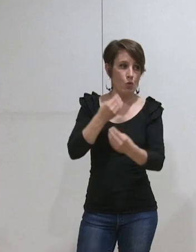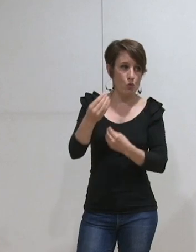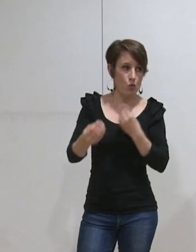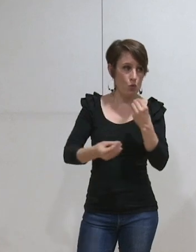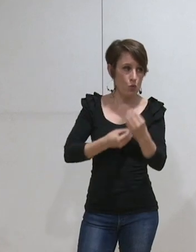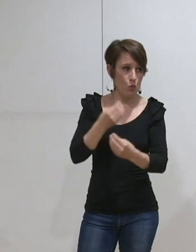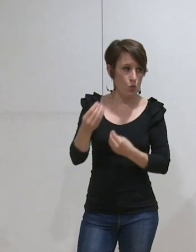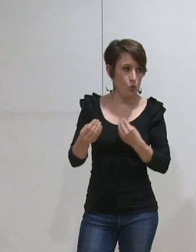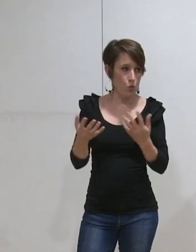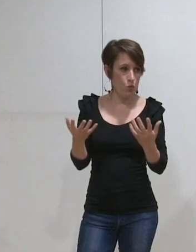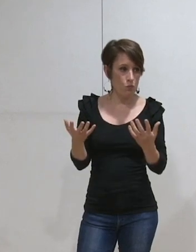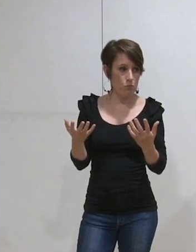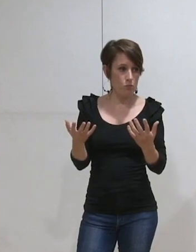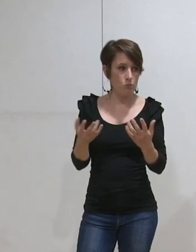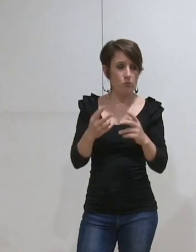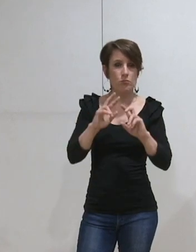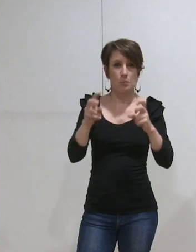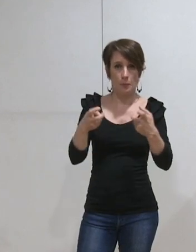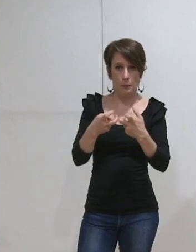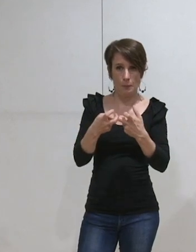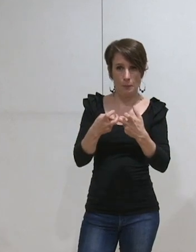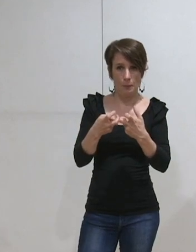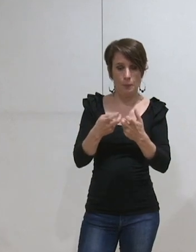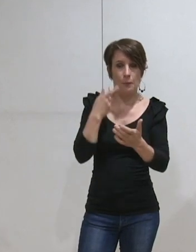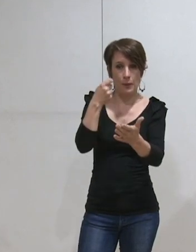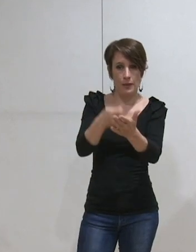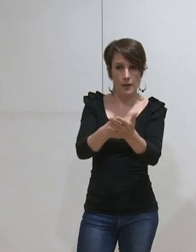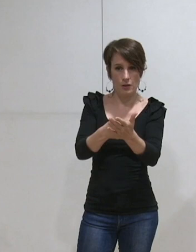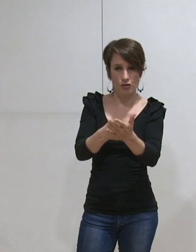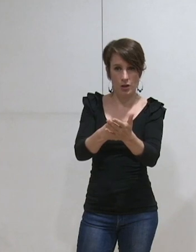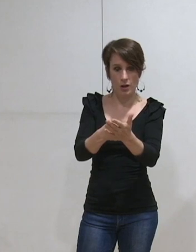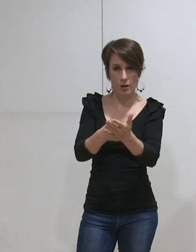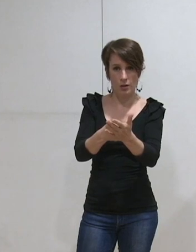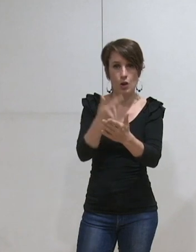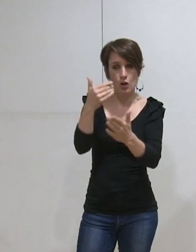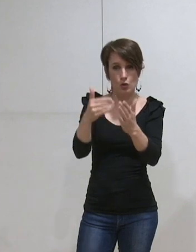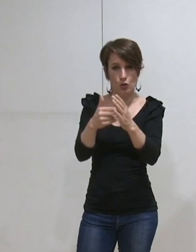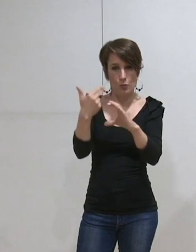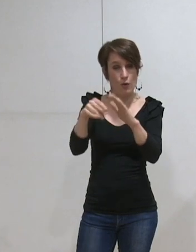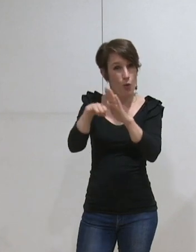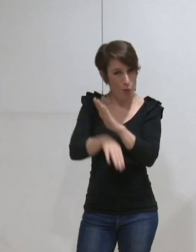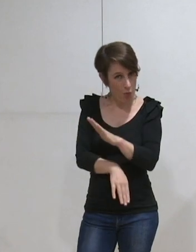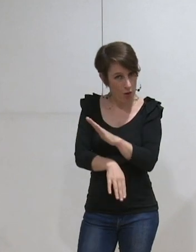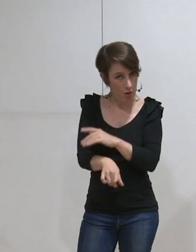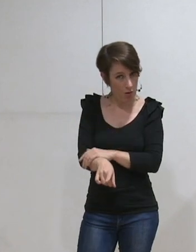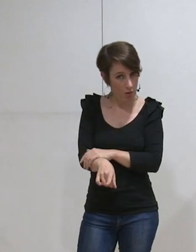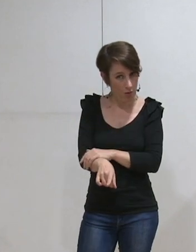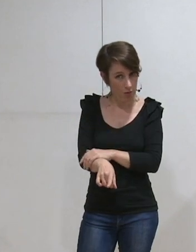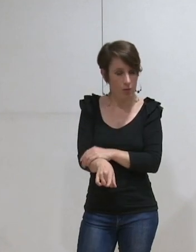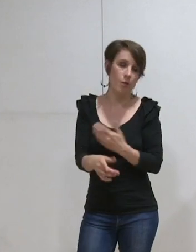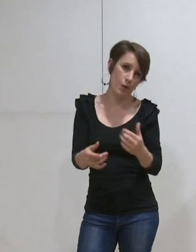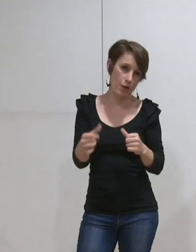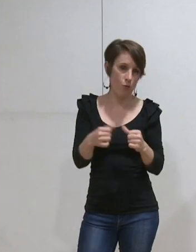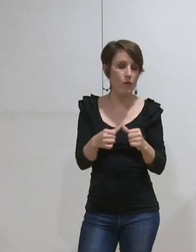donc quand le prix d'achat est inférieur à 2000 € par logement la ville apporte une majoration de l'IDE 2000